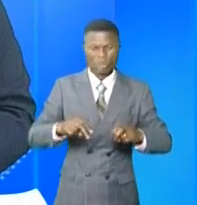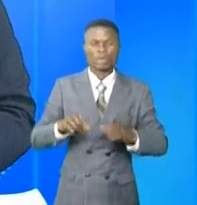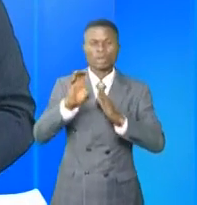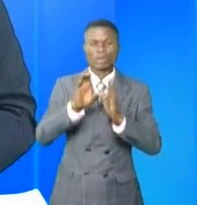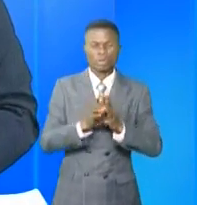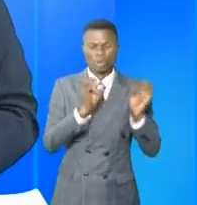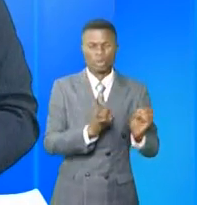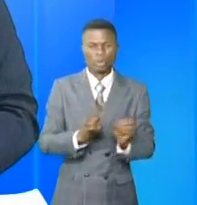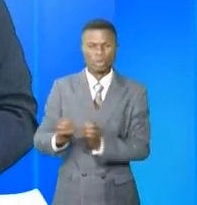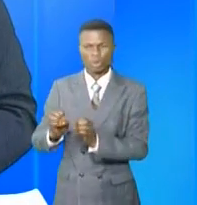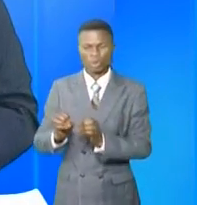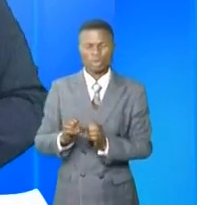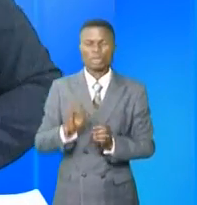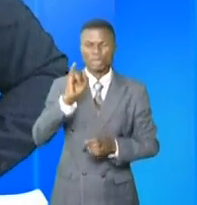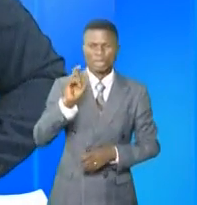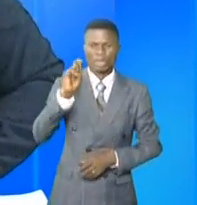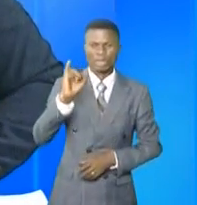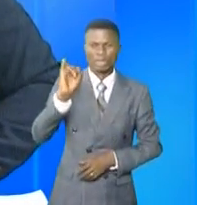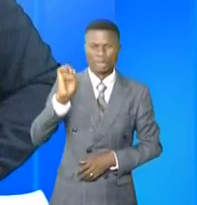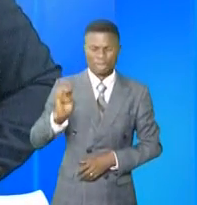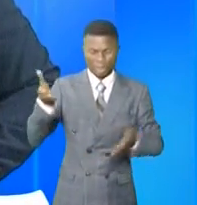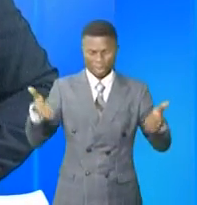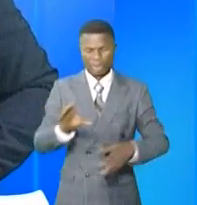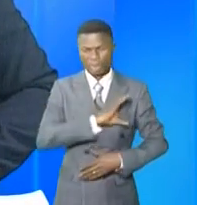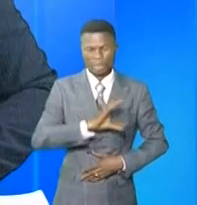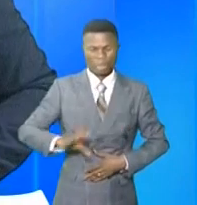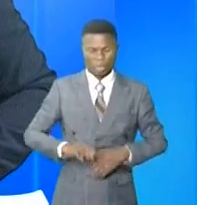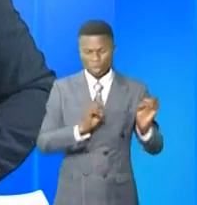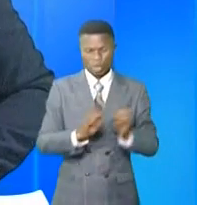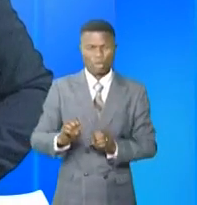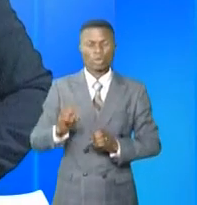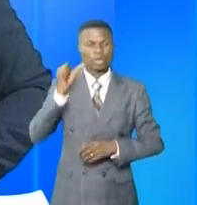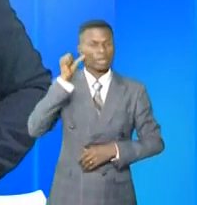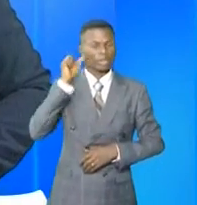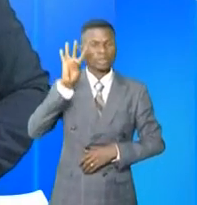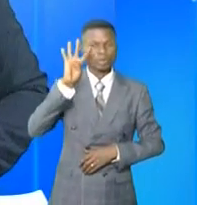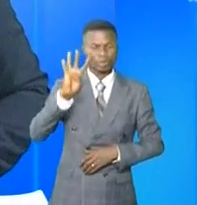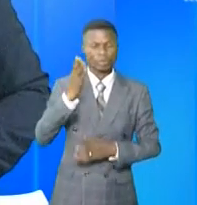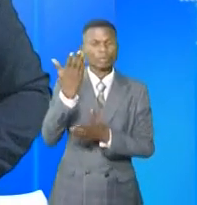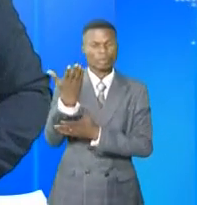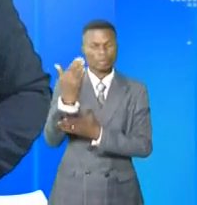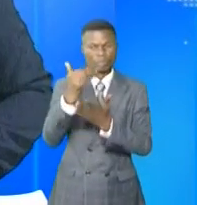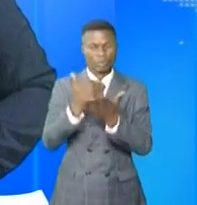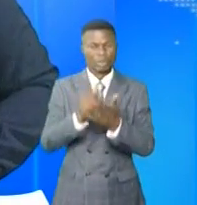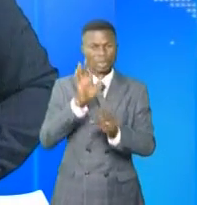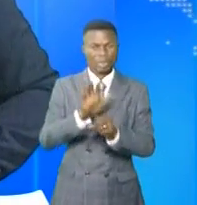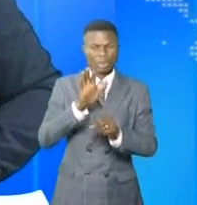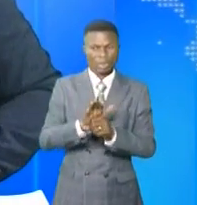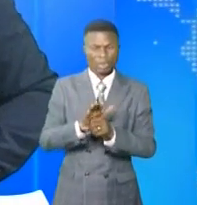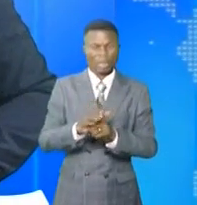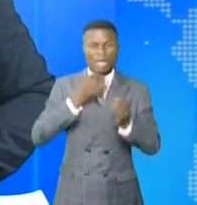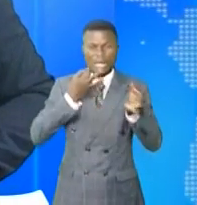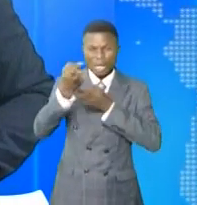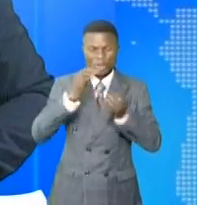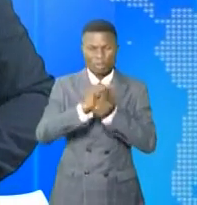et organisationnelle de l'ITIE en RDC organisée ce jeudi avec comme recommandation beaucoup communiquer